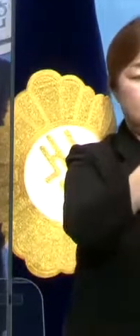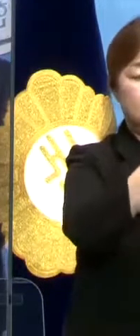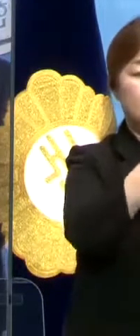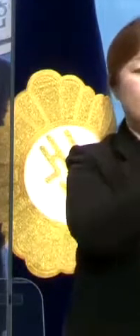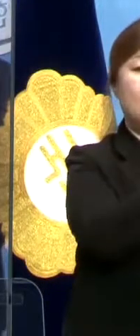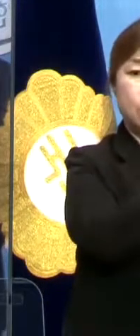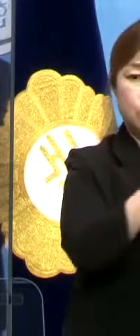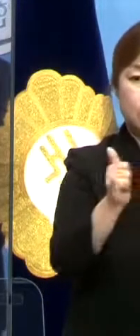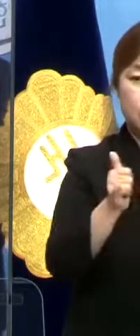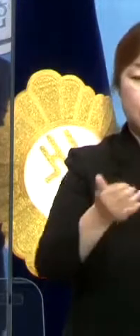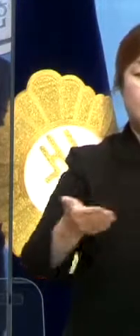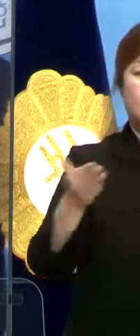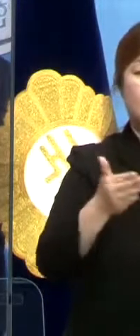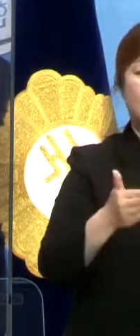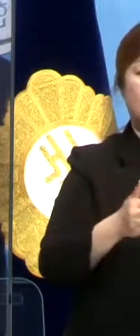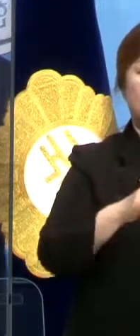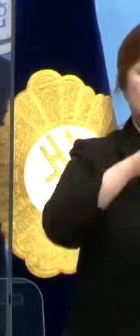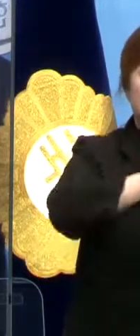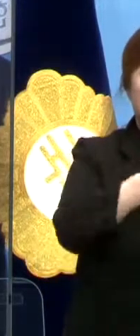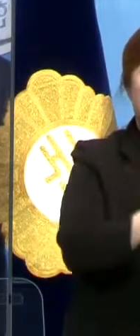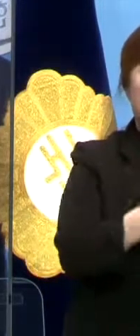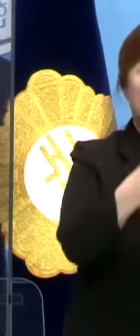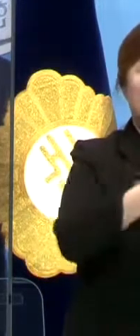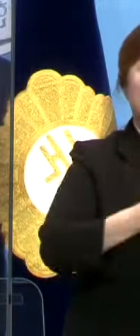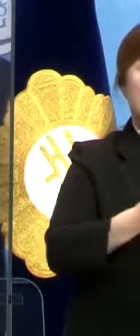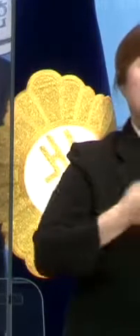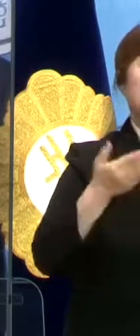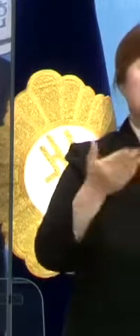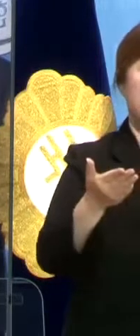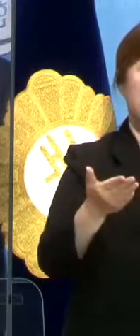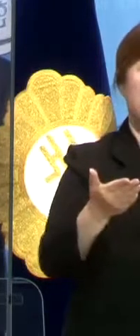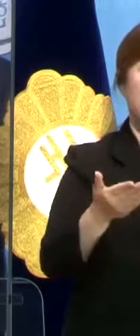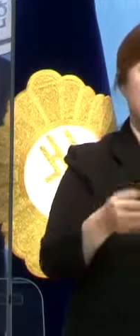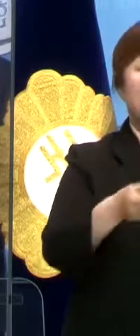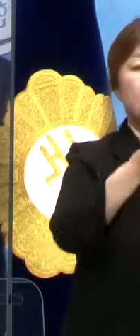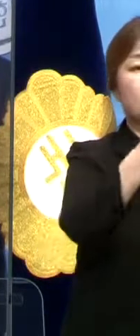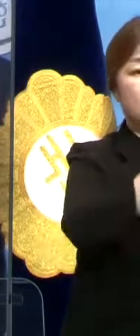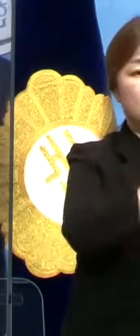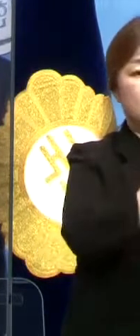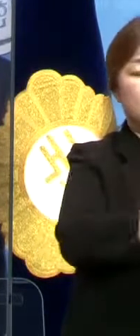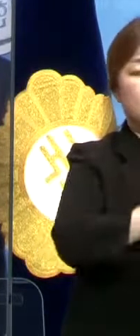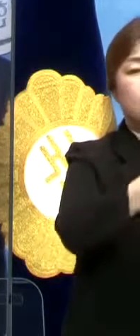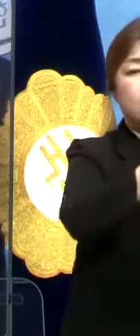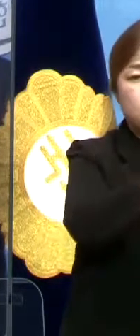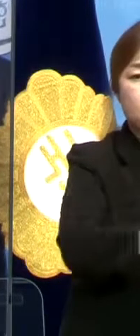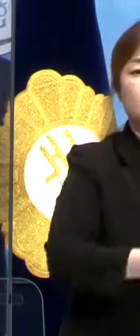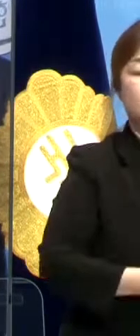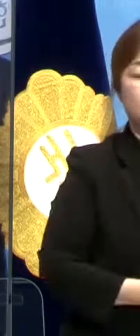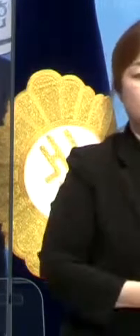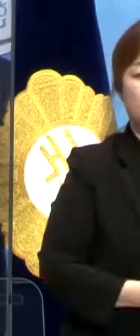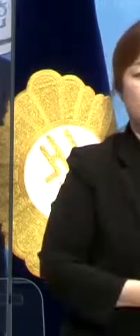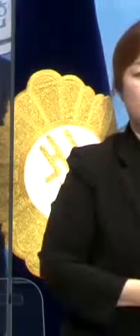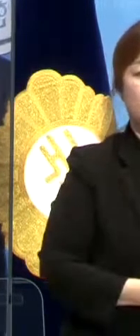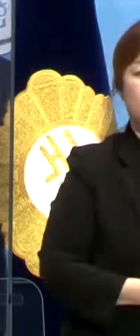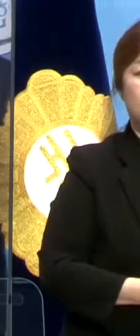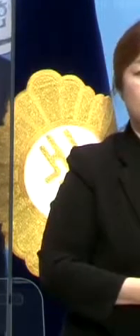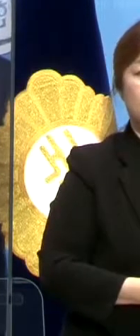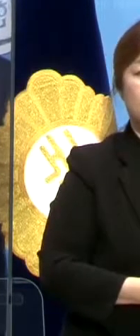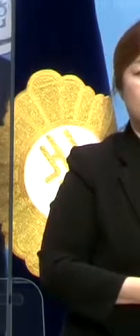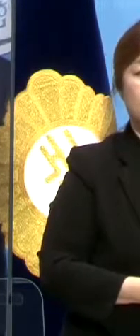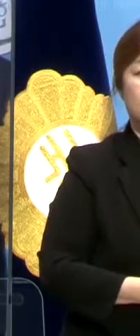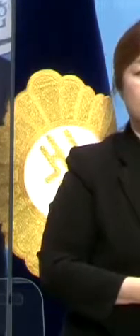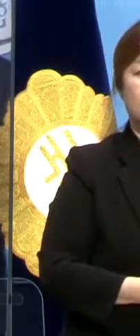유족들에게 응분의 보상을 해야 됩니다 세번째는 최근 더 중요하다고 생각하는 것중에 않았는데요